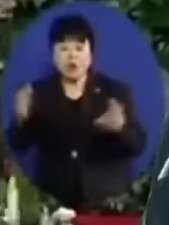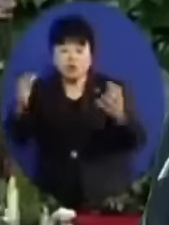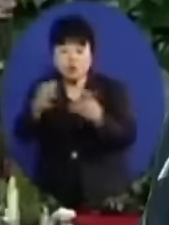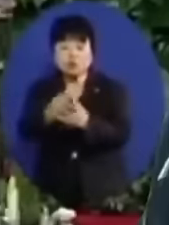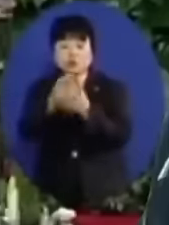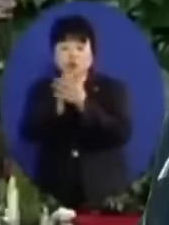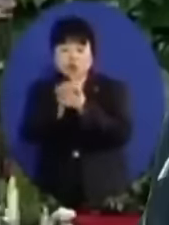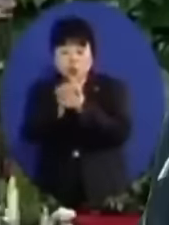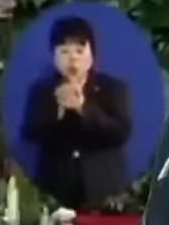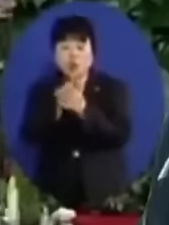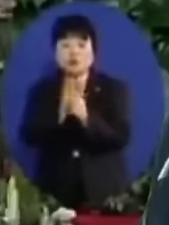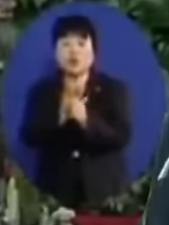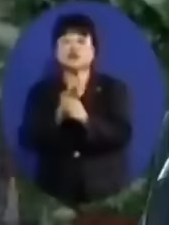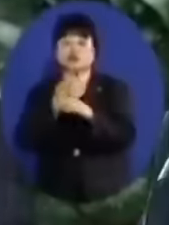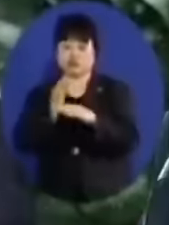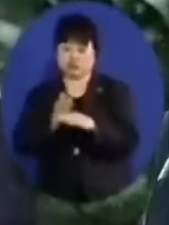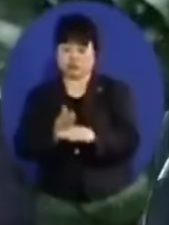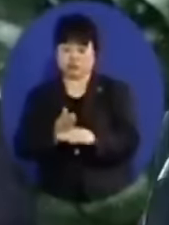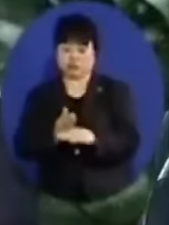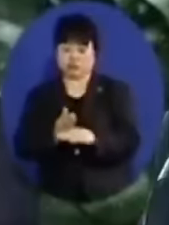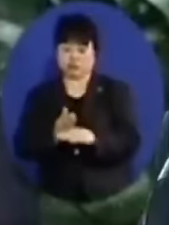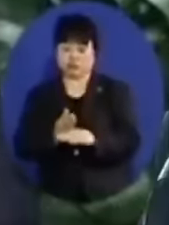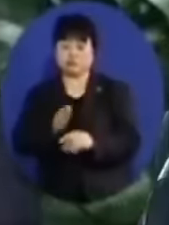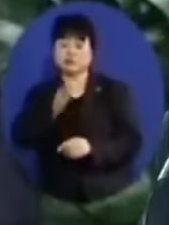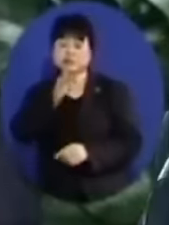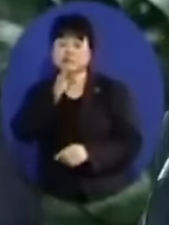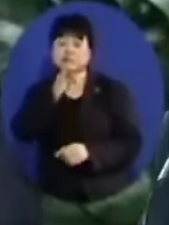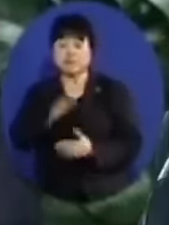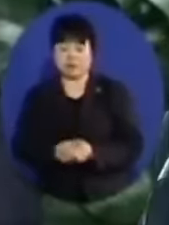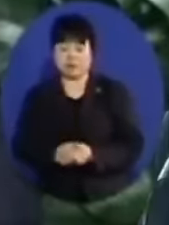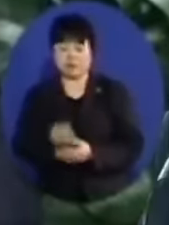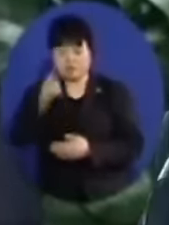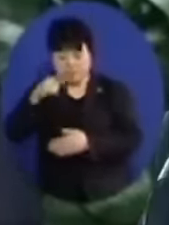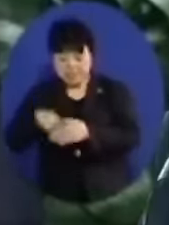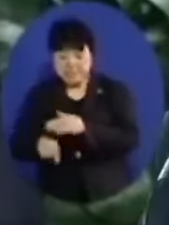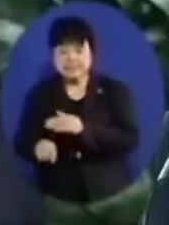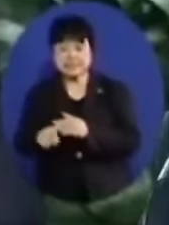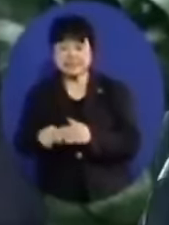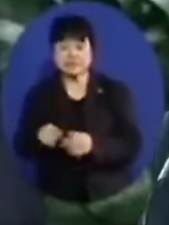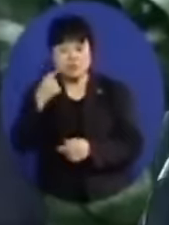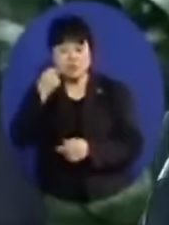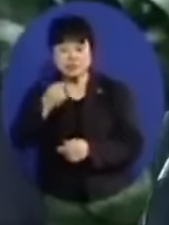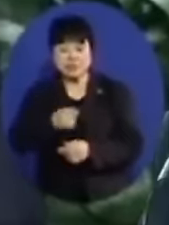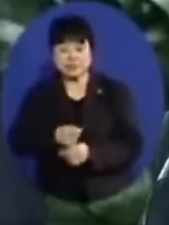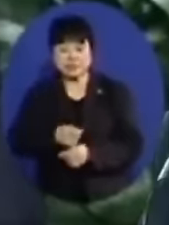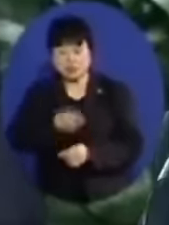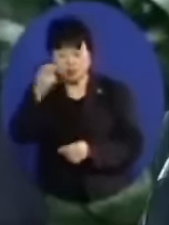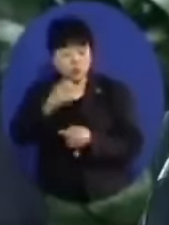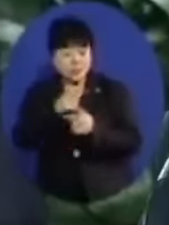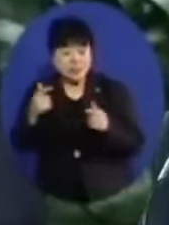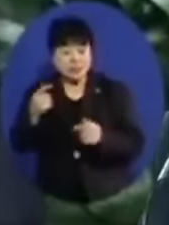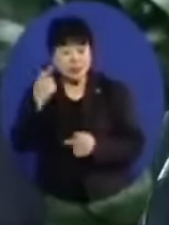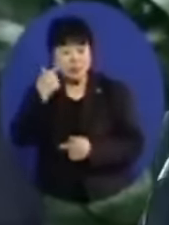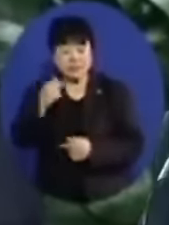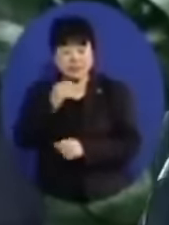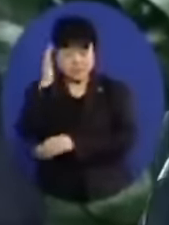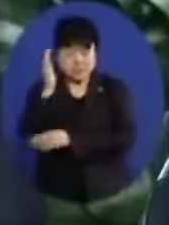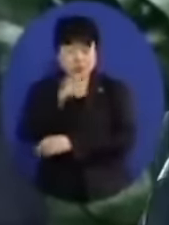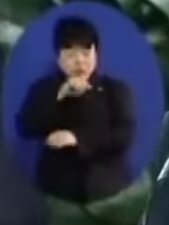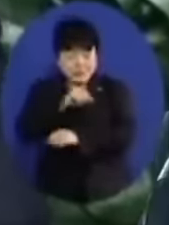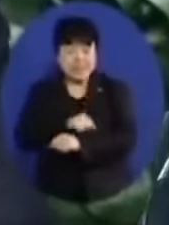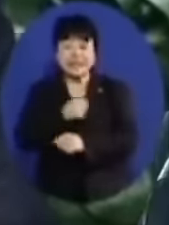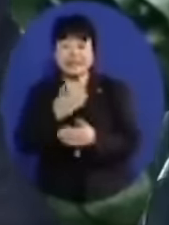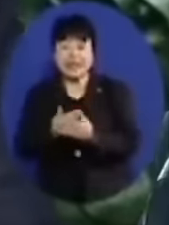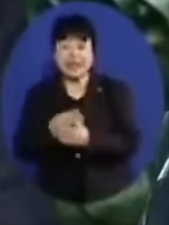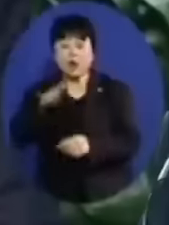있더랍니다. 이게 우리 교회 엔진이요. 우리 목사님이 잘나서 그런 것이 아니라 목사님이